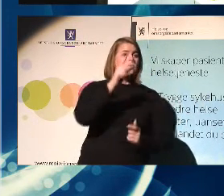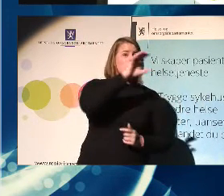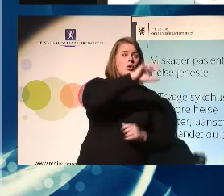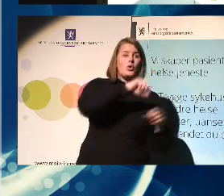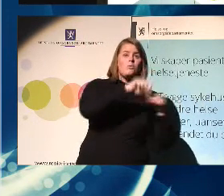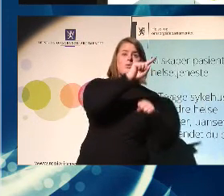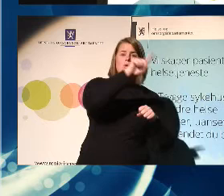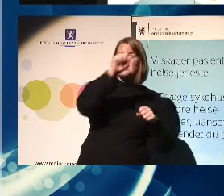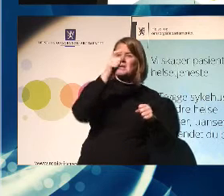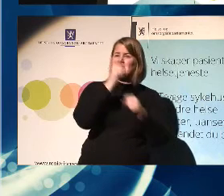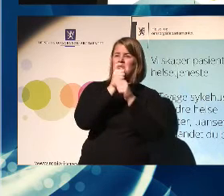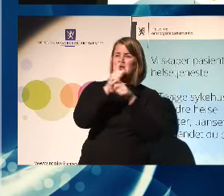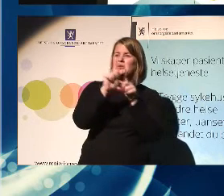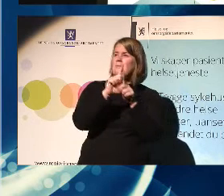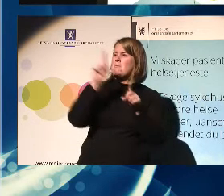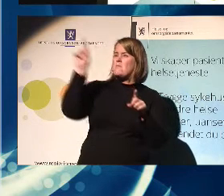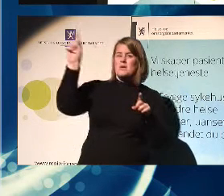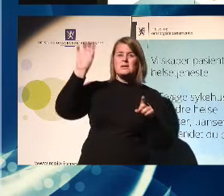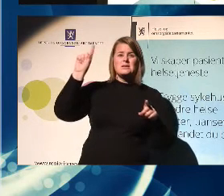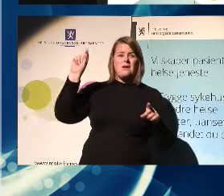det mange av i Norge.